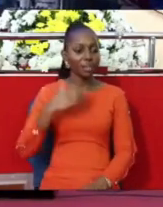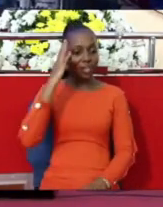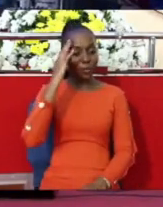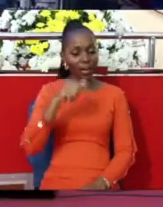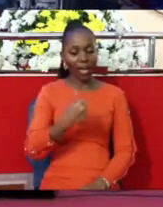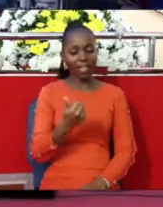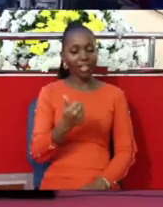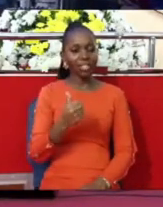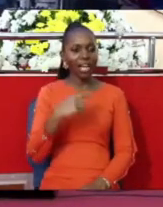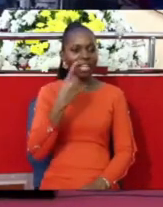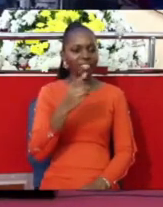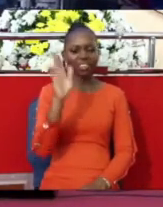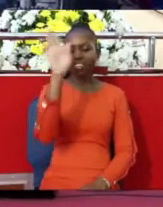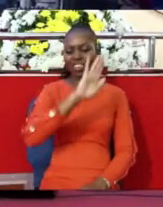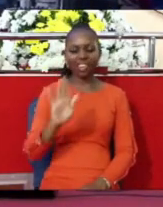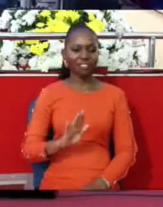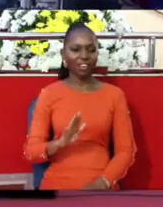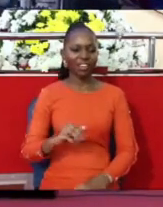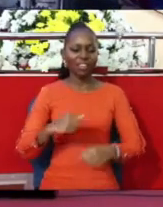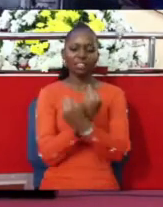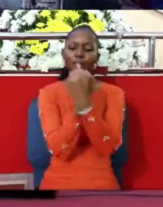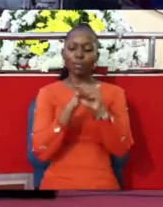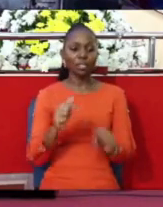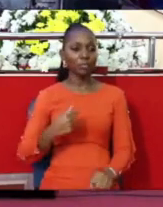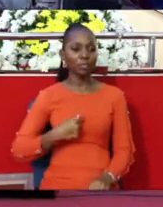Wengine wanasema itawezekana. Kamwe.